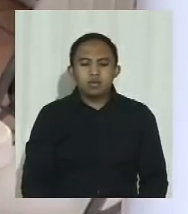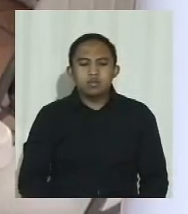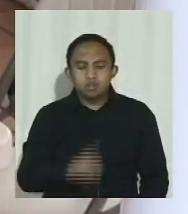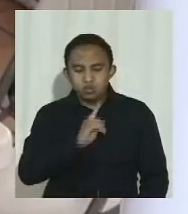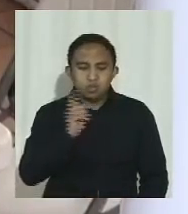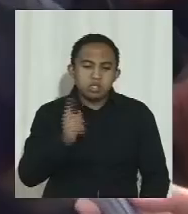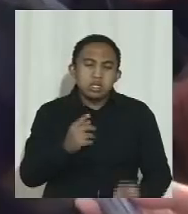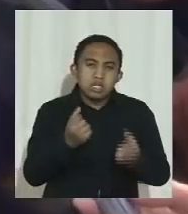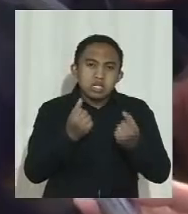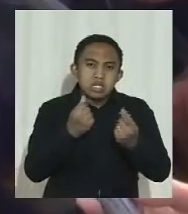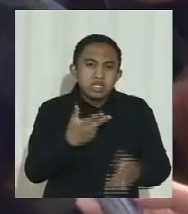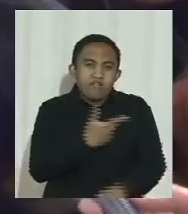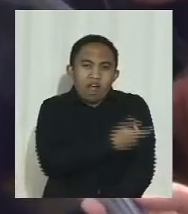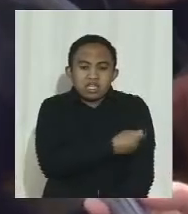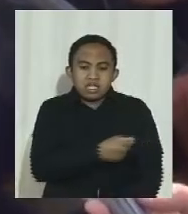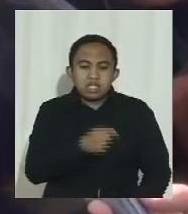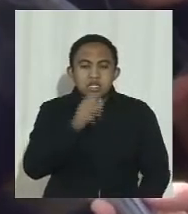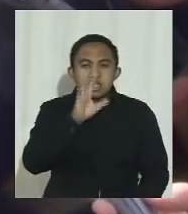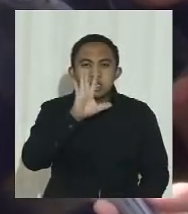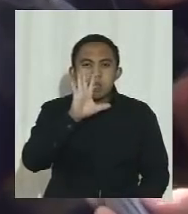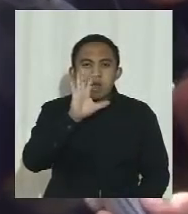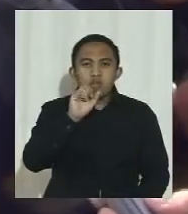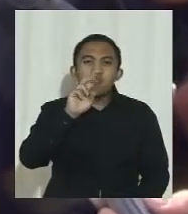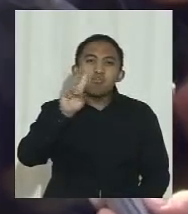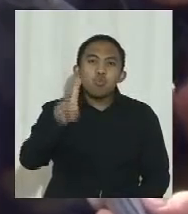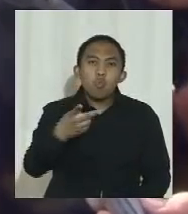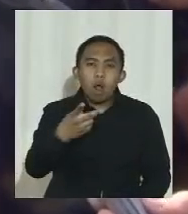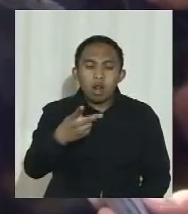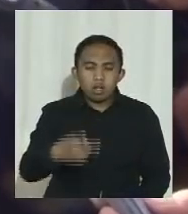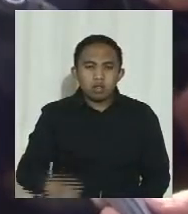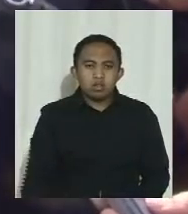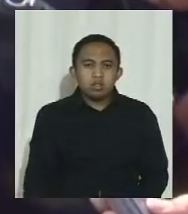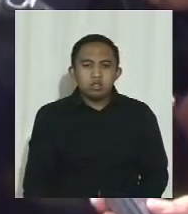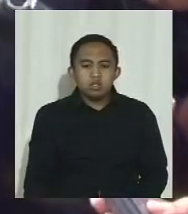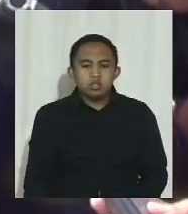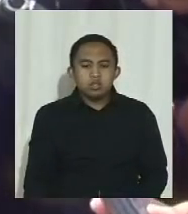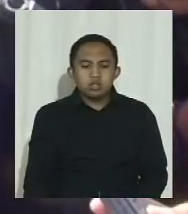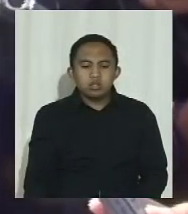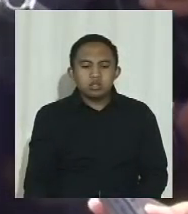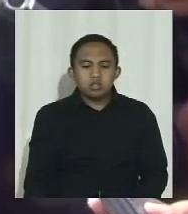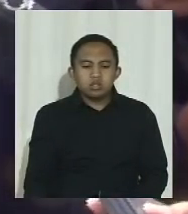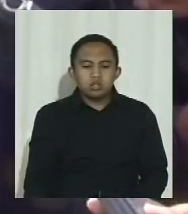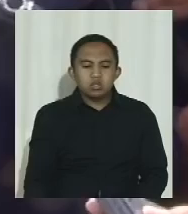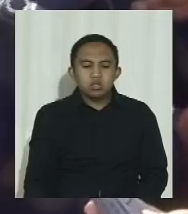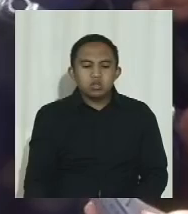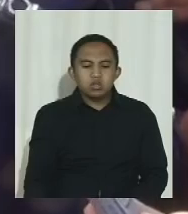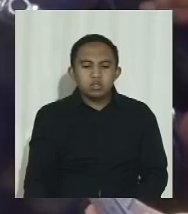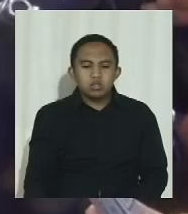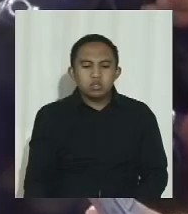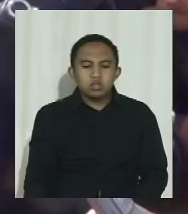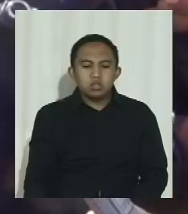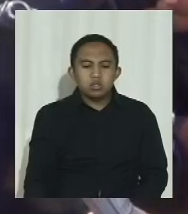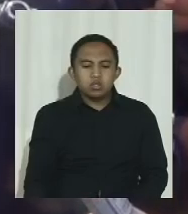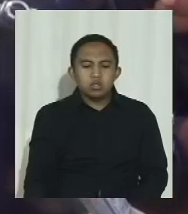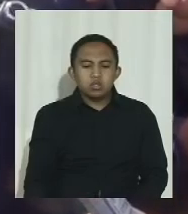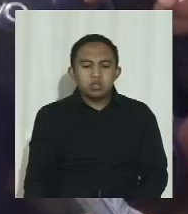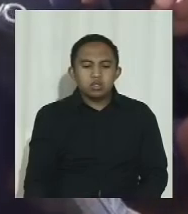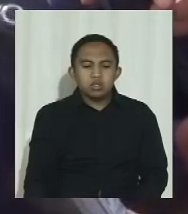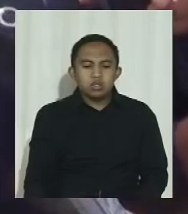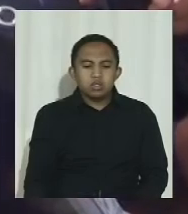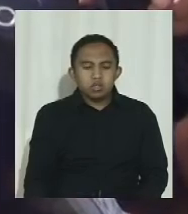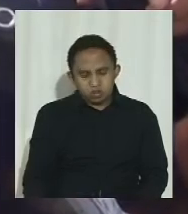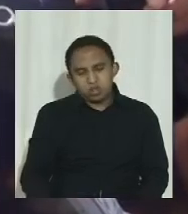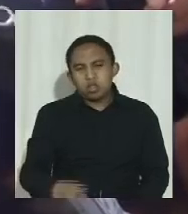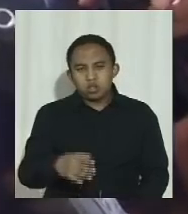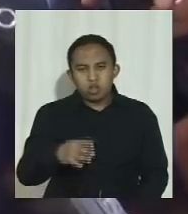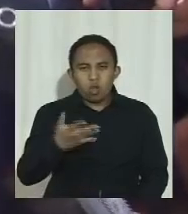250,000 dozy a amintsika miresaka zao dia eo amin'ny 5,000+ no nanao an'ilay